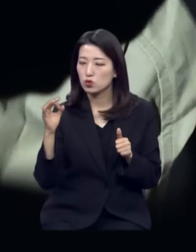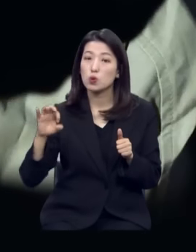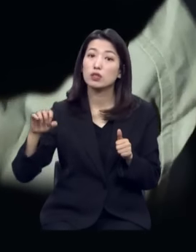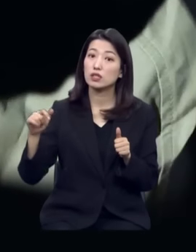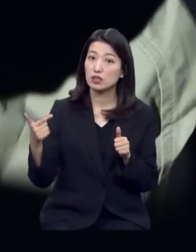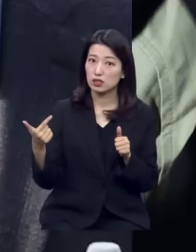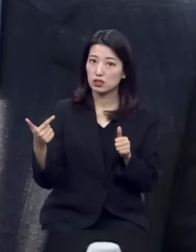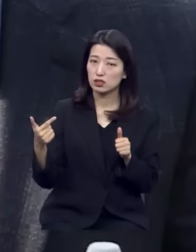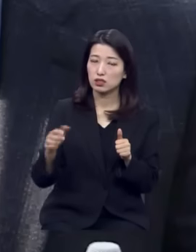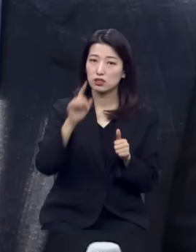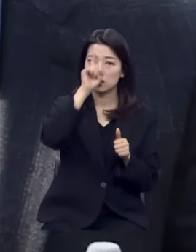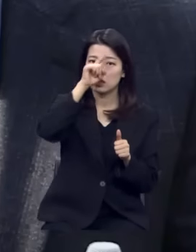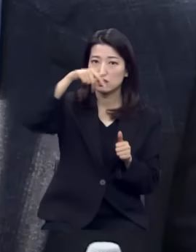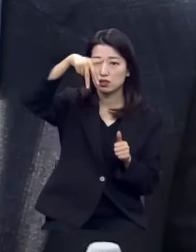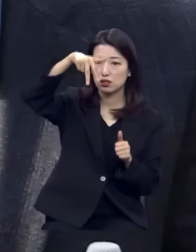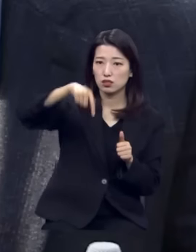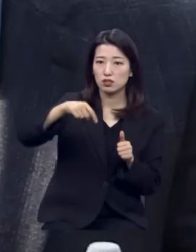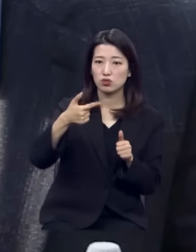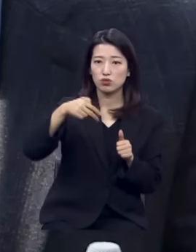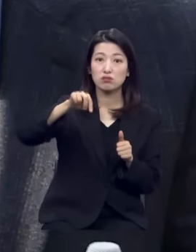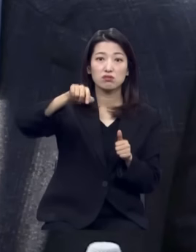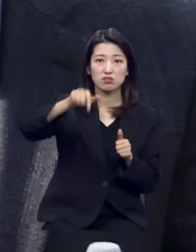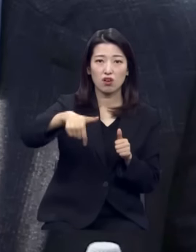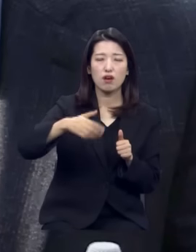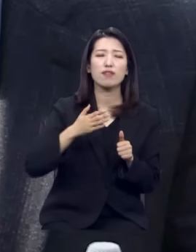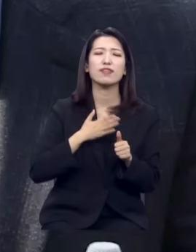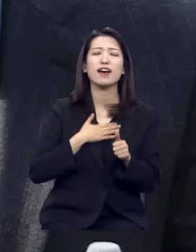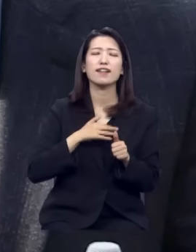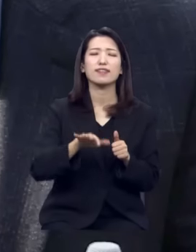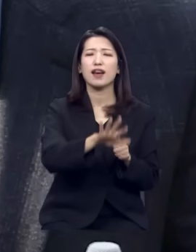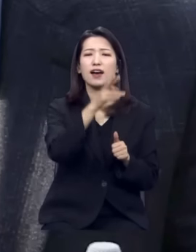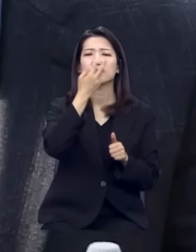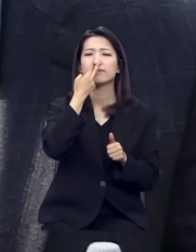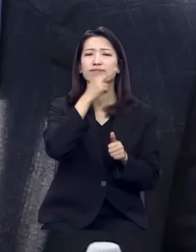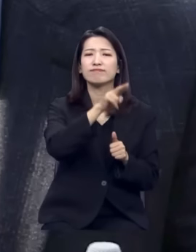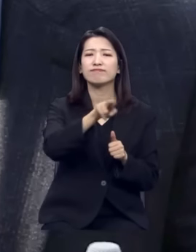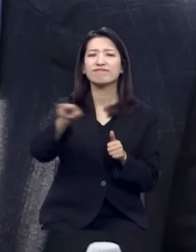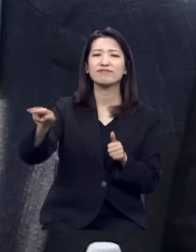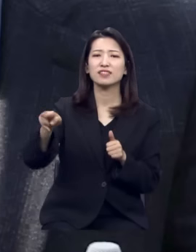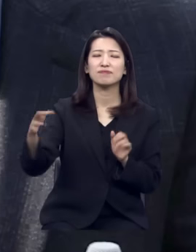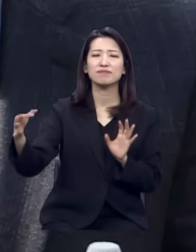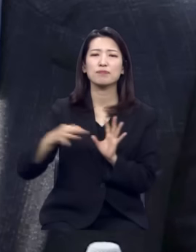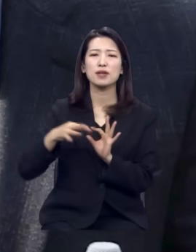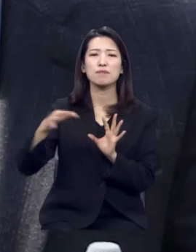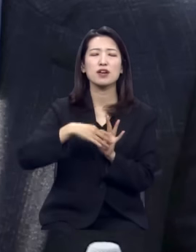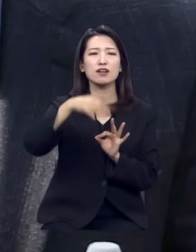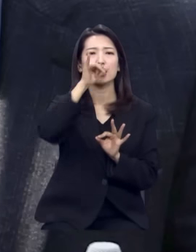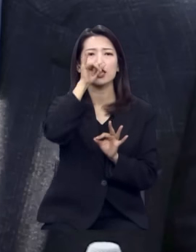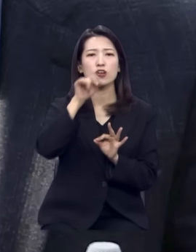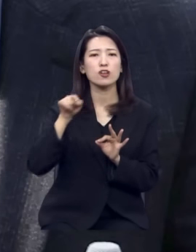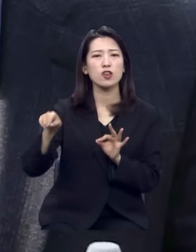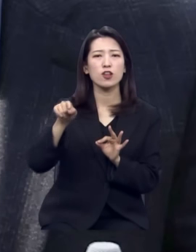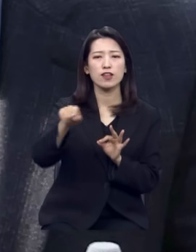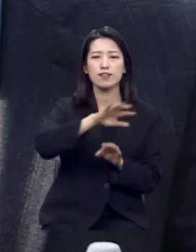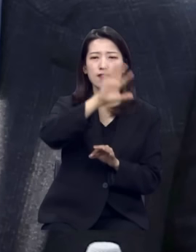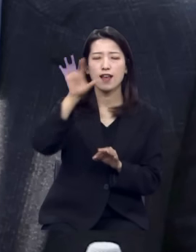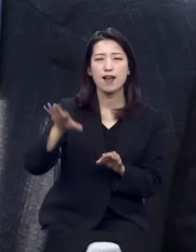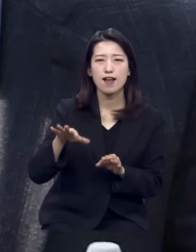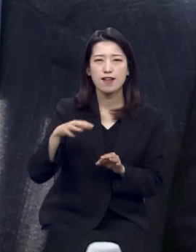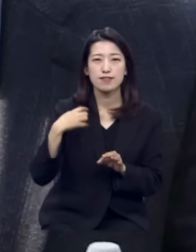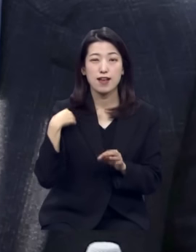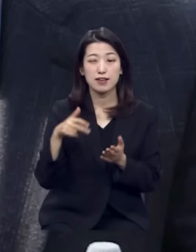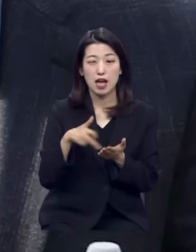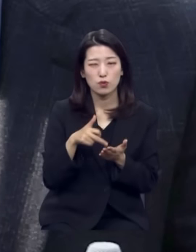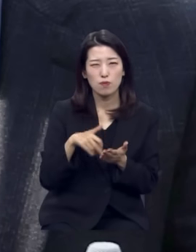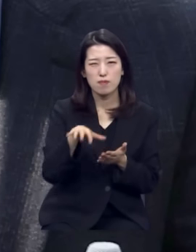비대위원장 그쪽 얘기를 계속했기 때문에 그 관련돼서 추가로 폭로가 나오면은 일파만파로 커질음 가능성이 있다